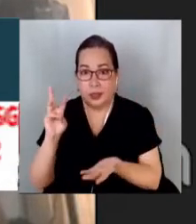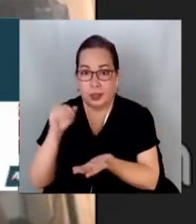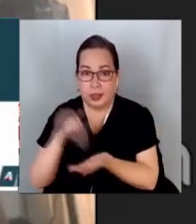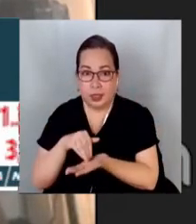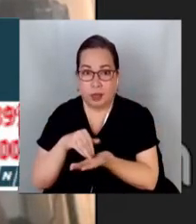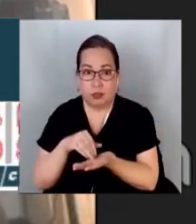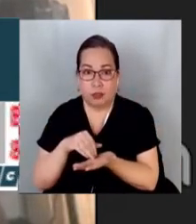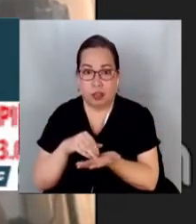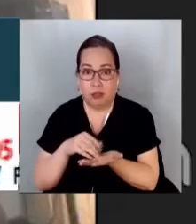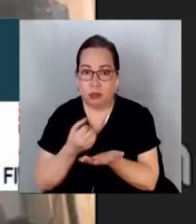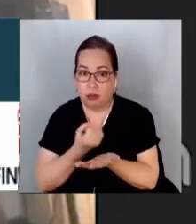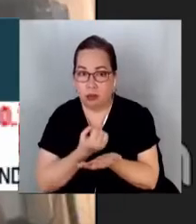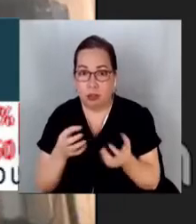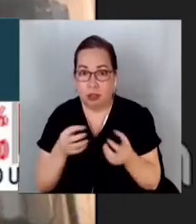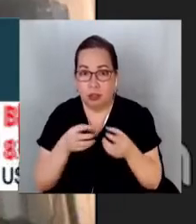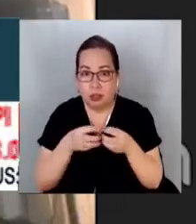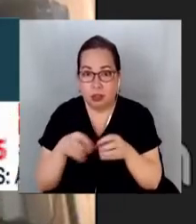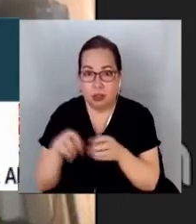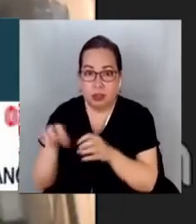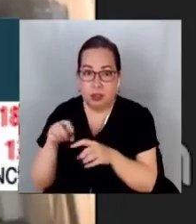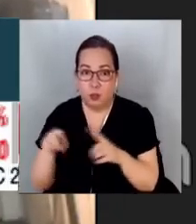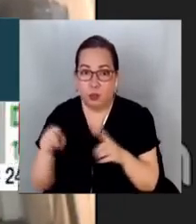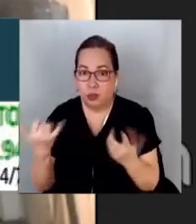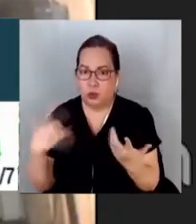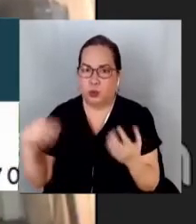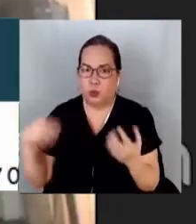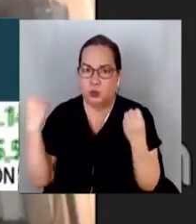sa layer industry, 50,000.